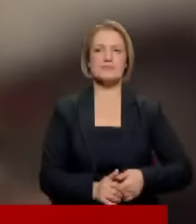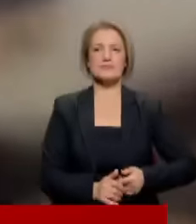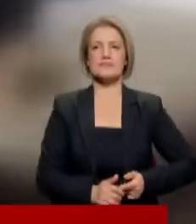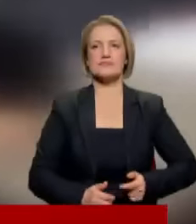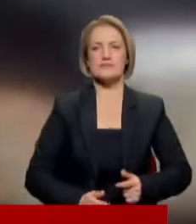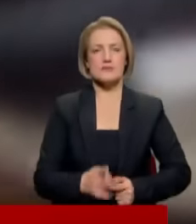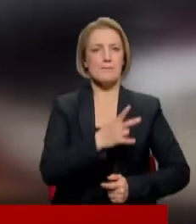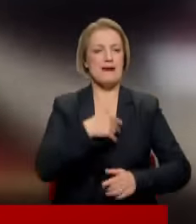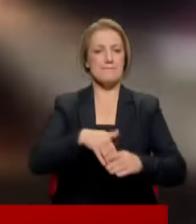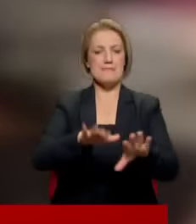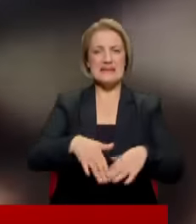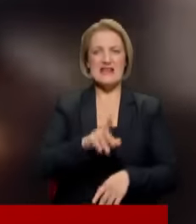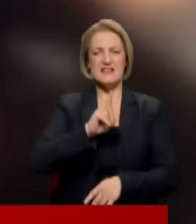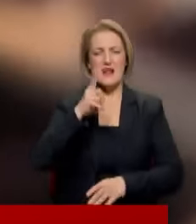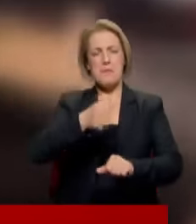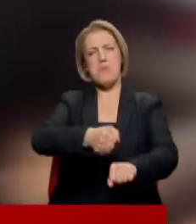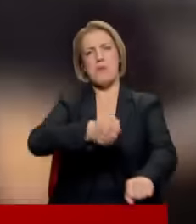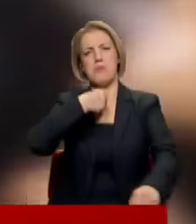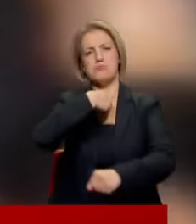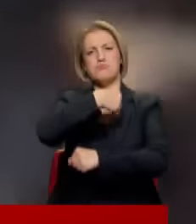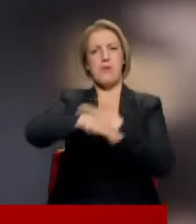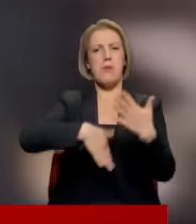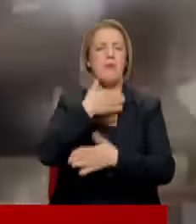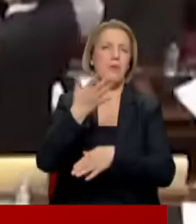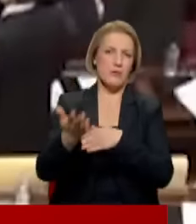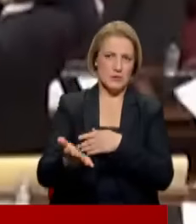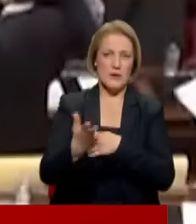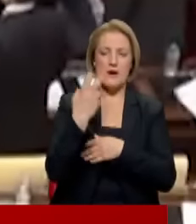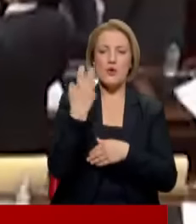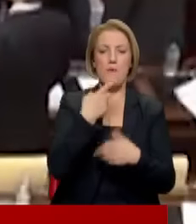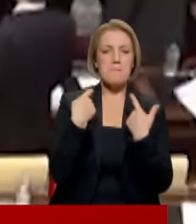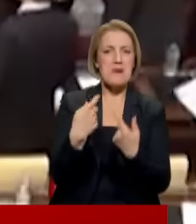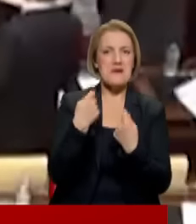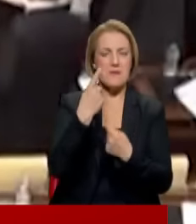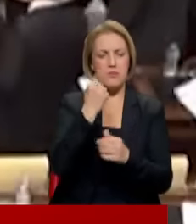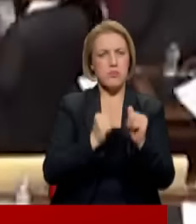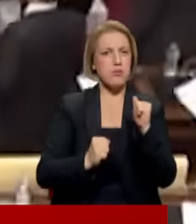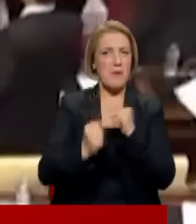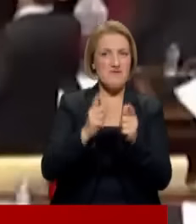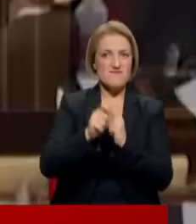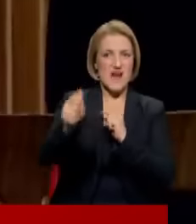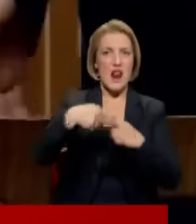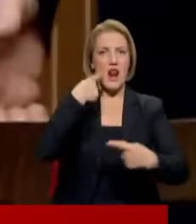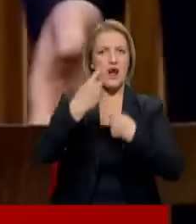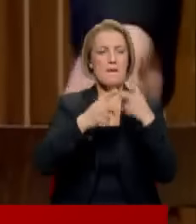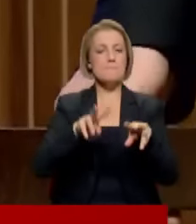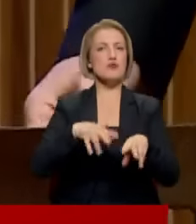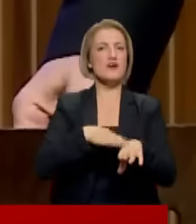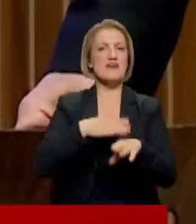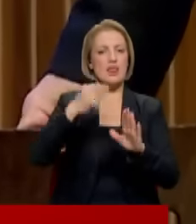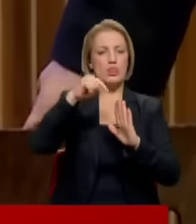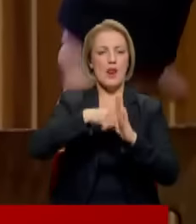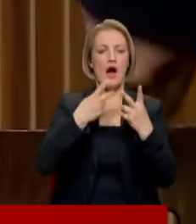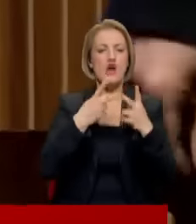belediye meclisinde tekmeli Yumruklu kavgaya kadar uzandı konserlerde fahiş fiyat verildiği iddiası Mansur Yavaş